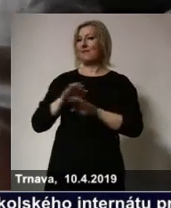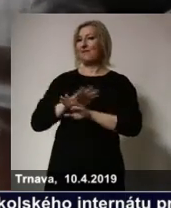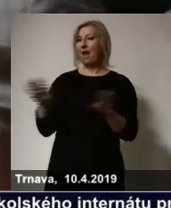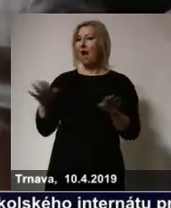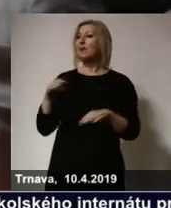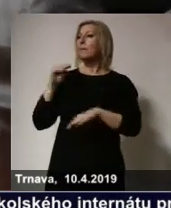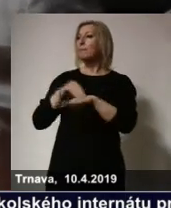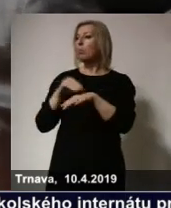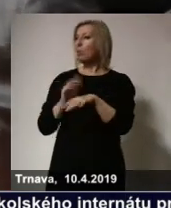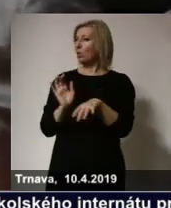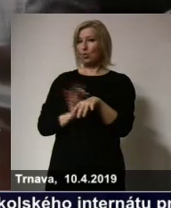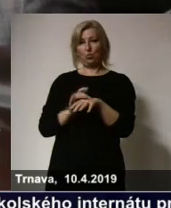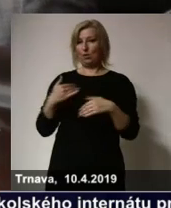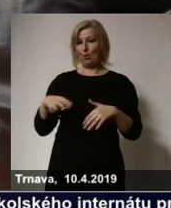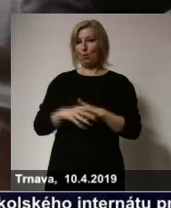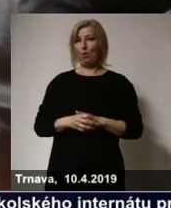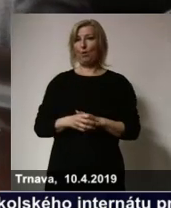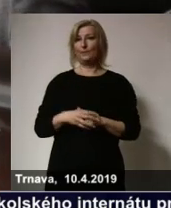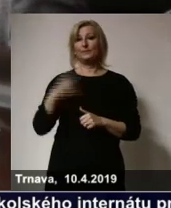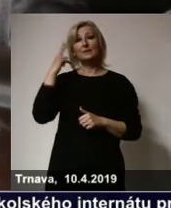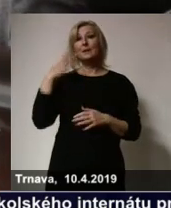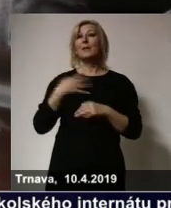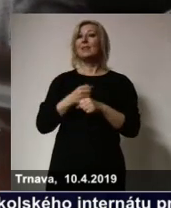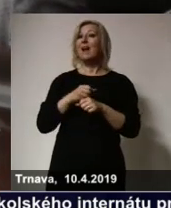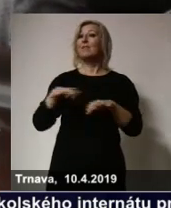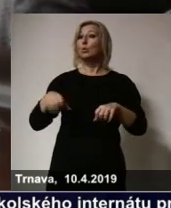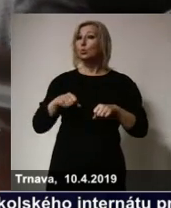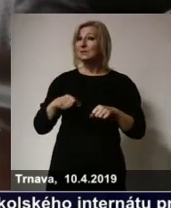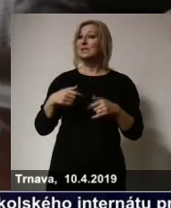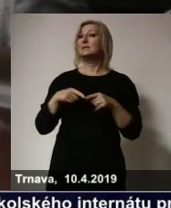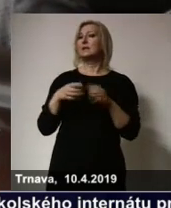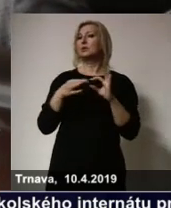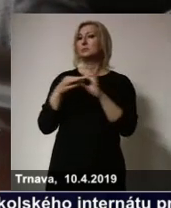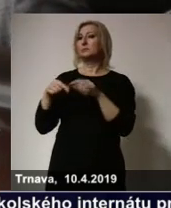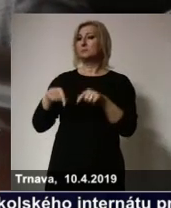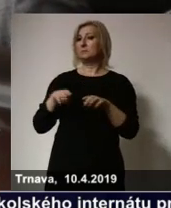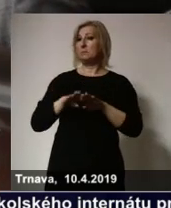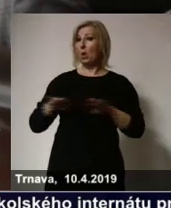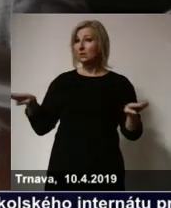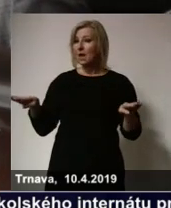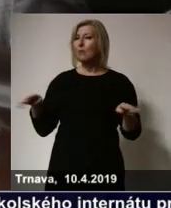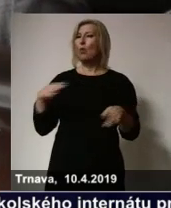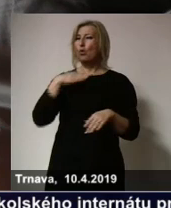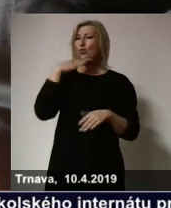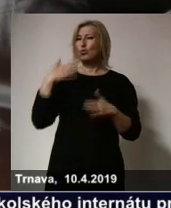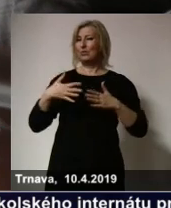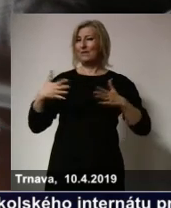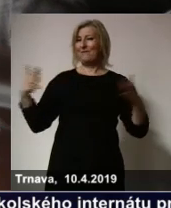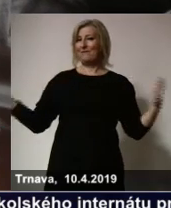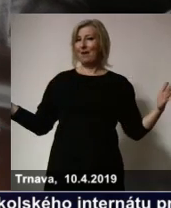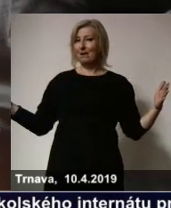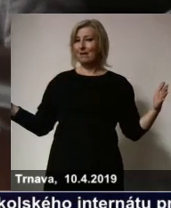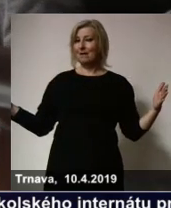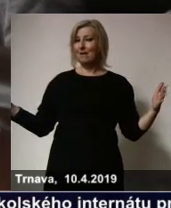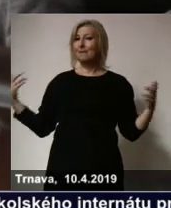pripomienok. Návrh uznesenia, vzhľadom na to, že sa jedná o pozemky, je relatívne rozsiahlejší,